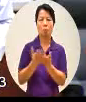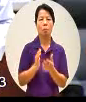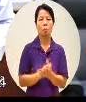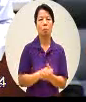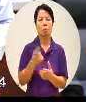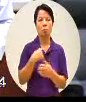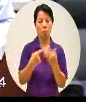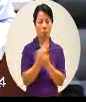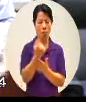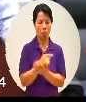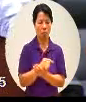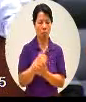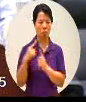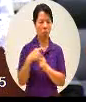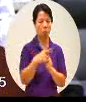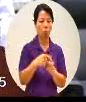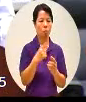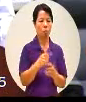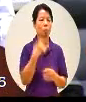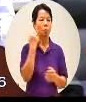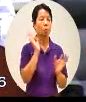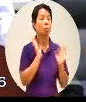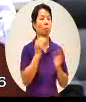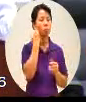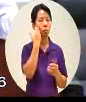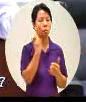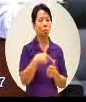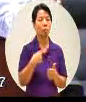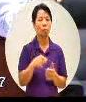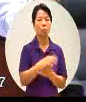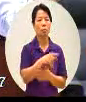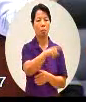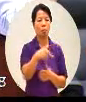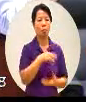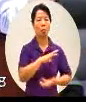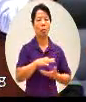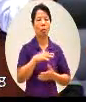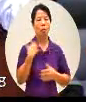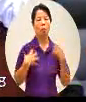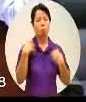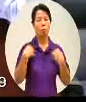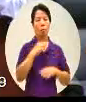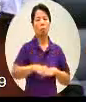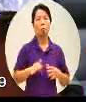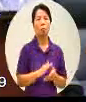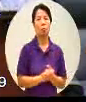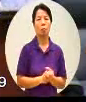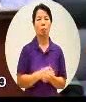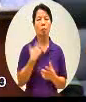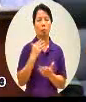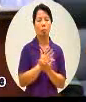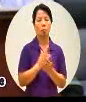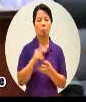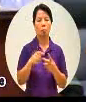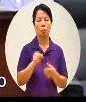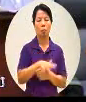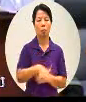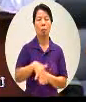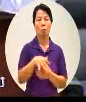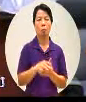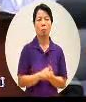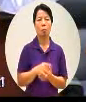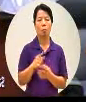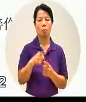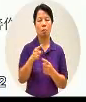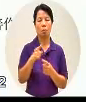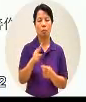个嘴去看尔呢。啊，囡仔上要教，大家就不教要死呢，哦。然后评鉴系统，你